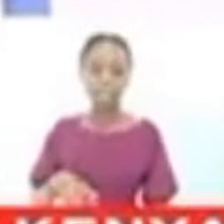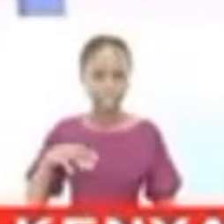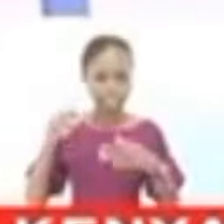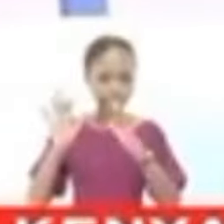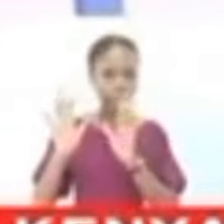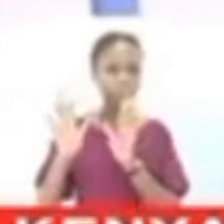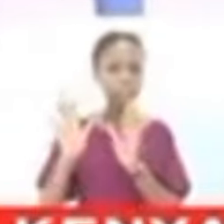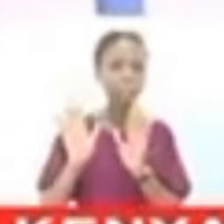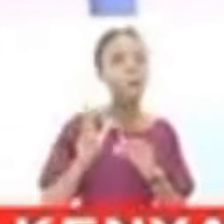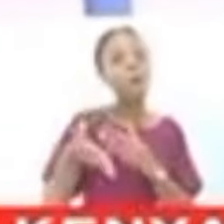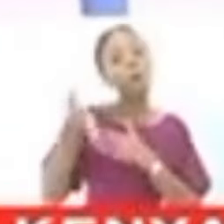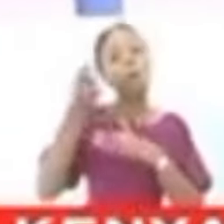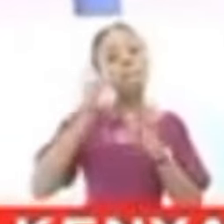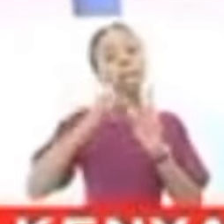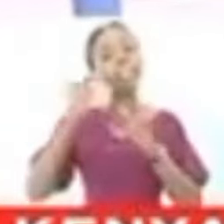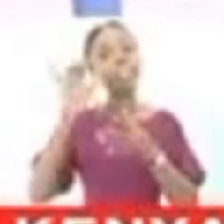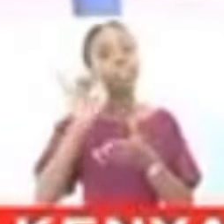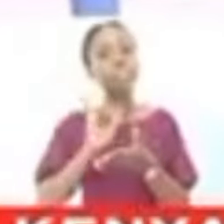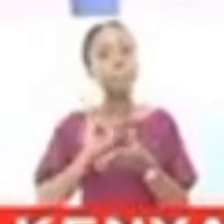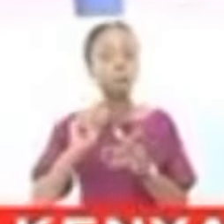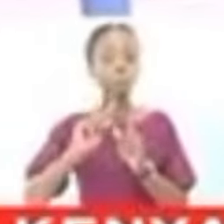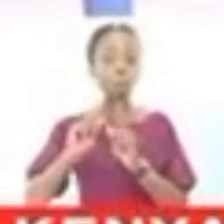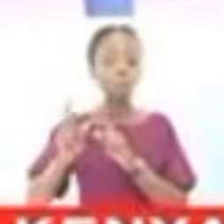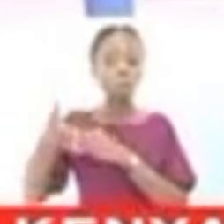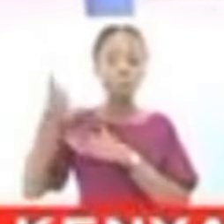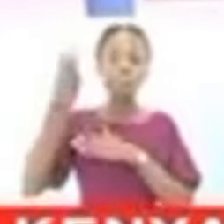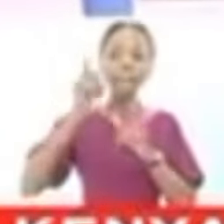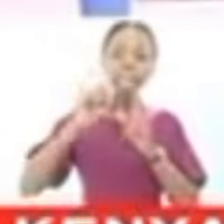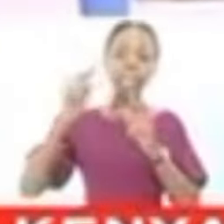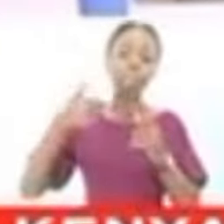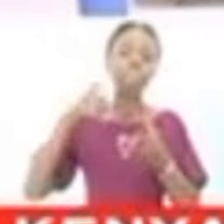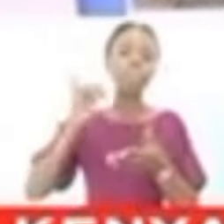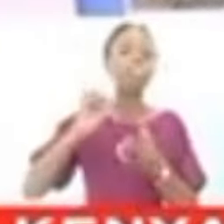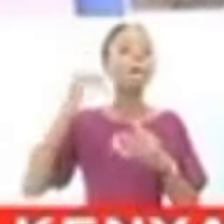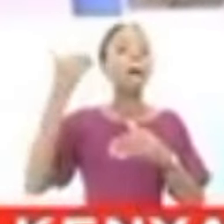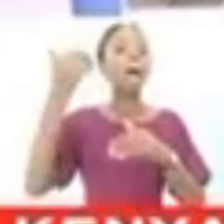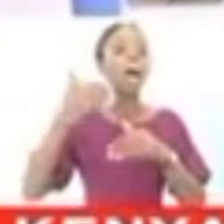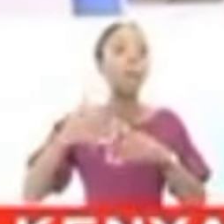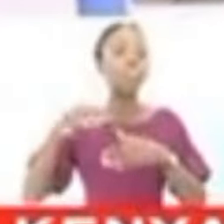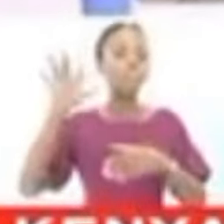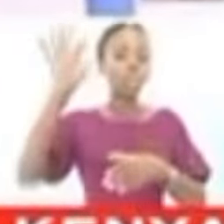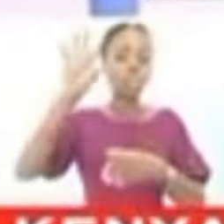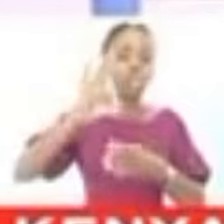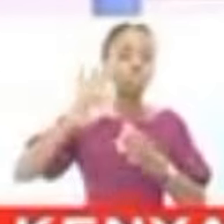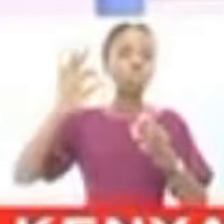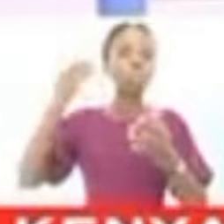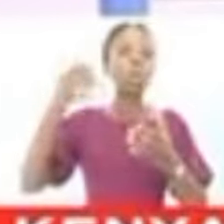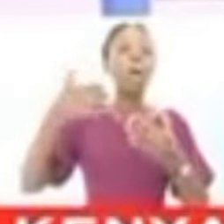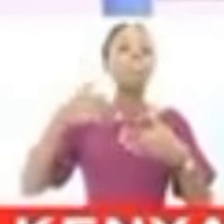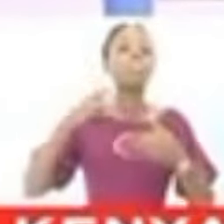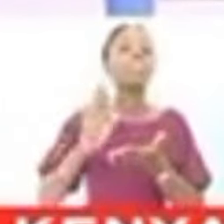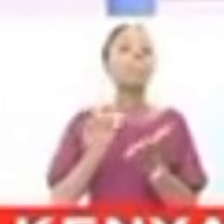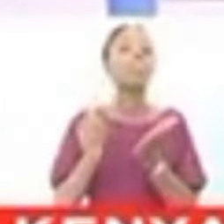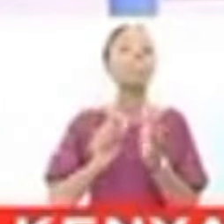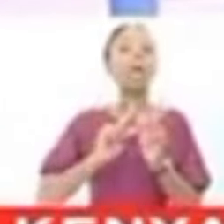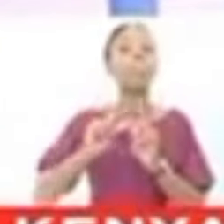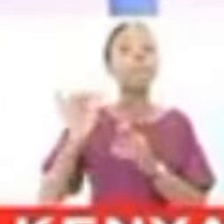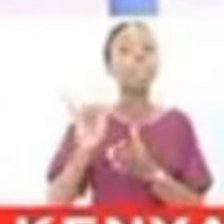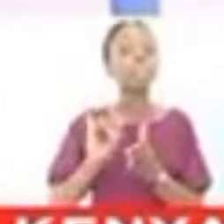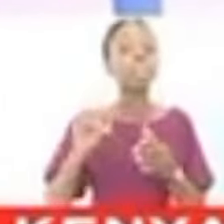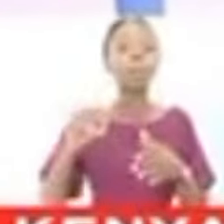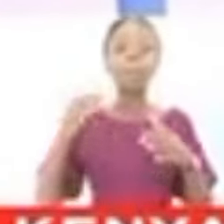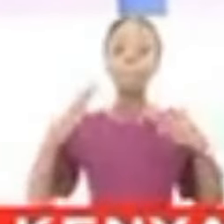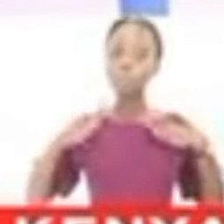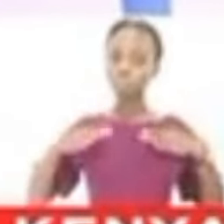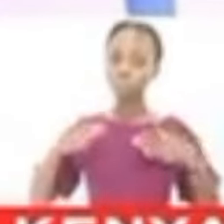Haya, Mungu akaniambia baada ya uchaguzi kutakuja kuwa mlipuko. Nikaambia watu